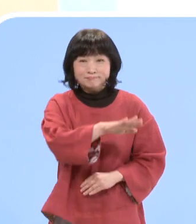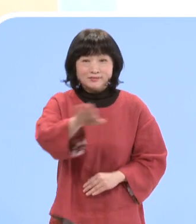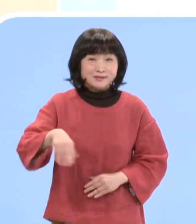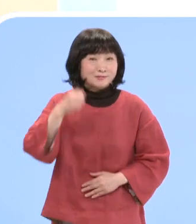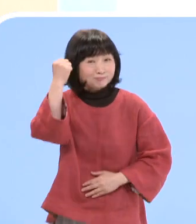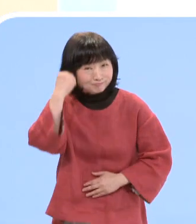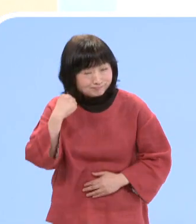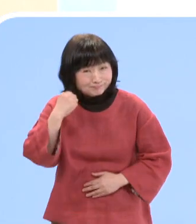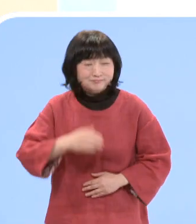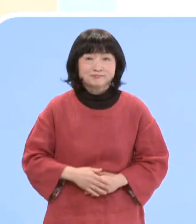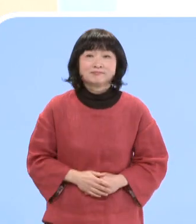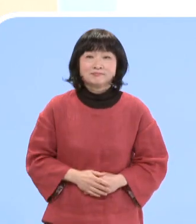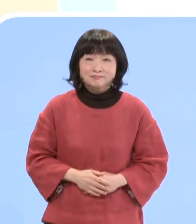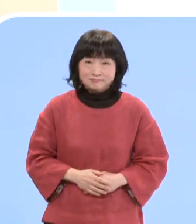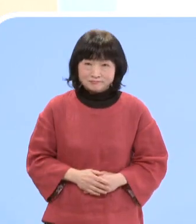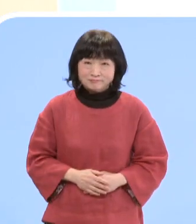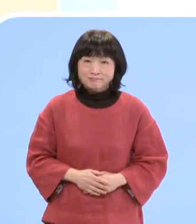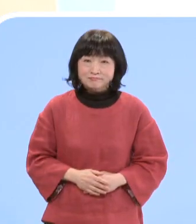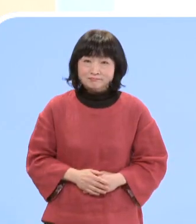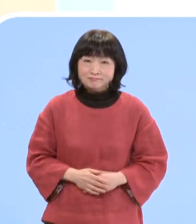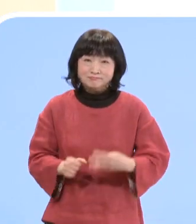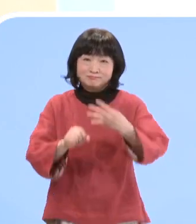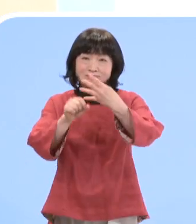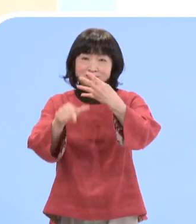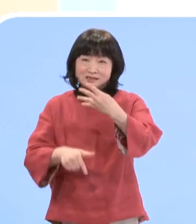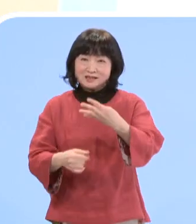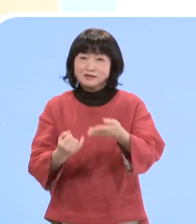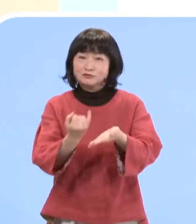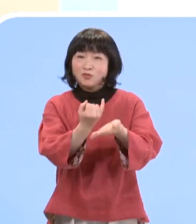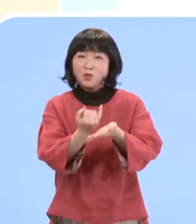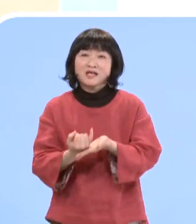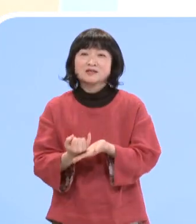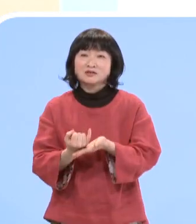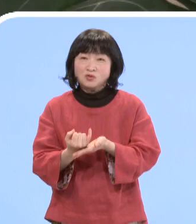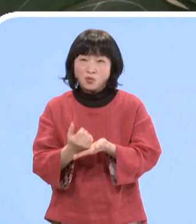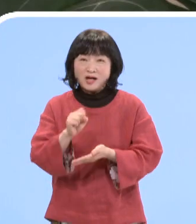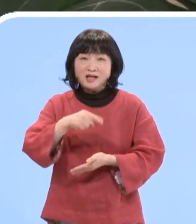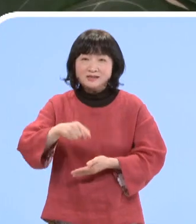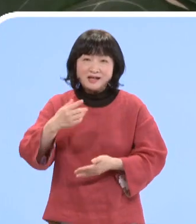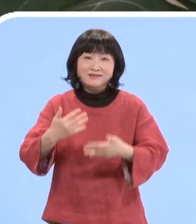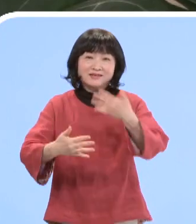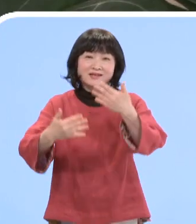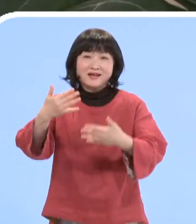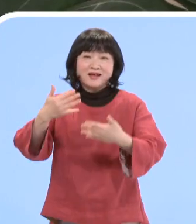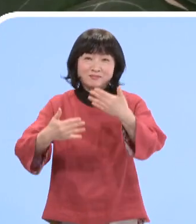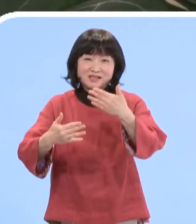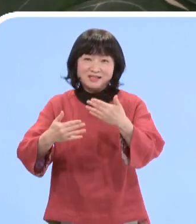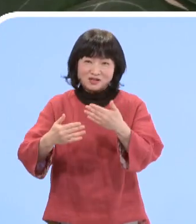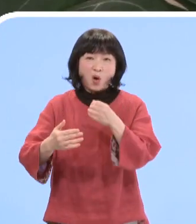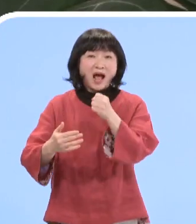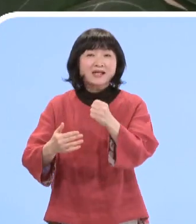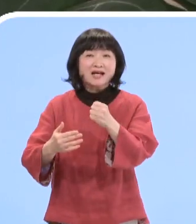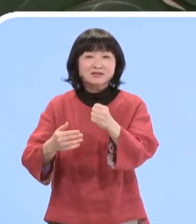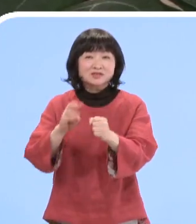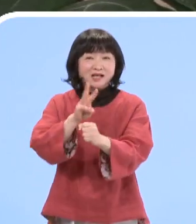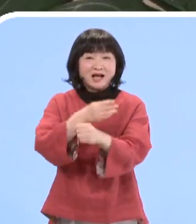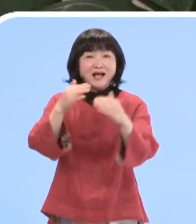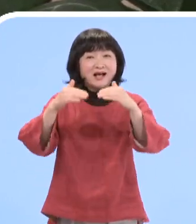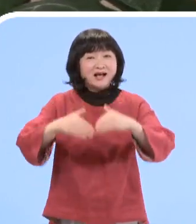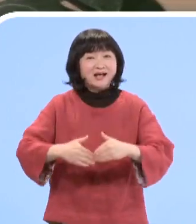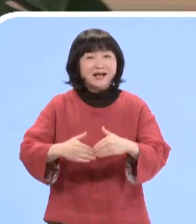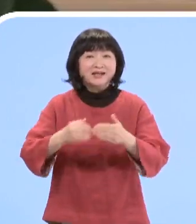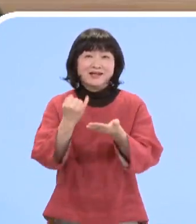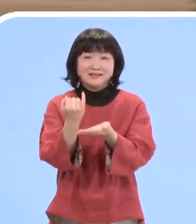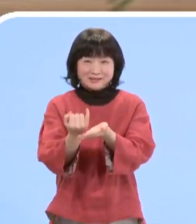皆さんおはようございます。今月のゲストにサンテレビのアナウンサーの影谷香織さんをお招きしております